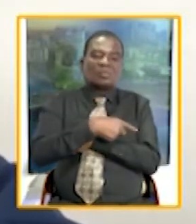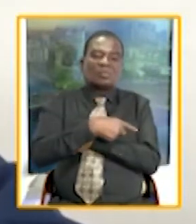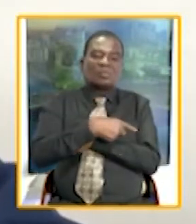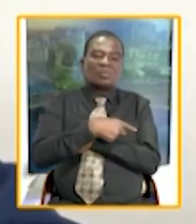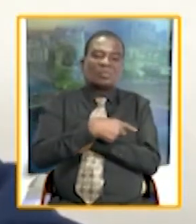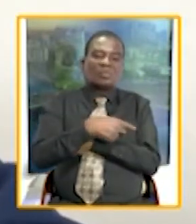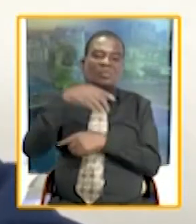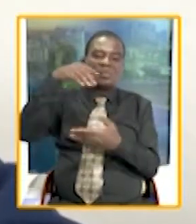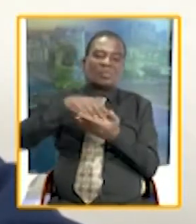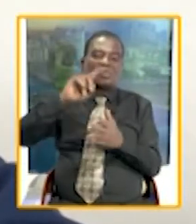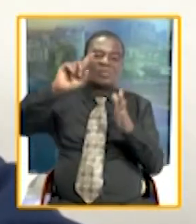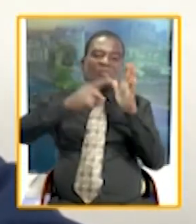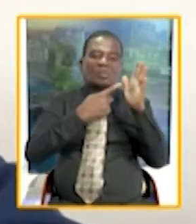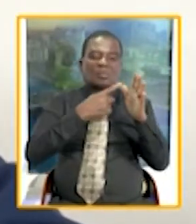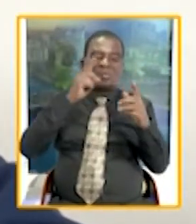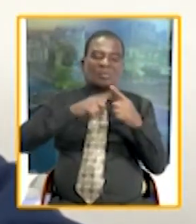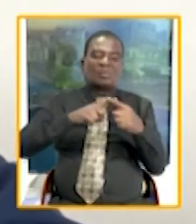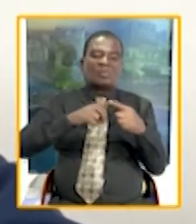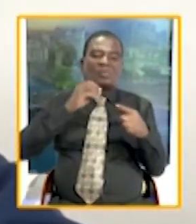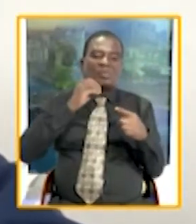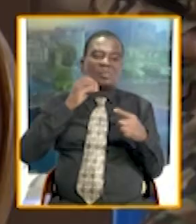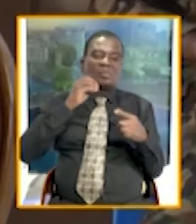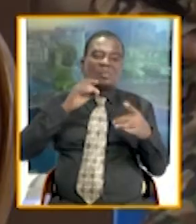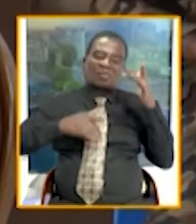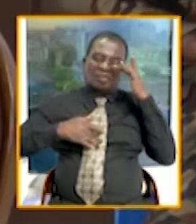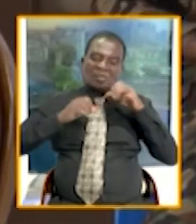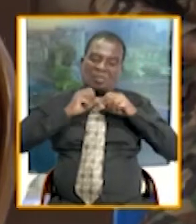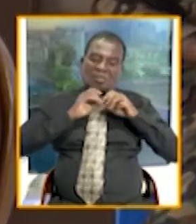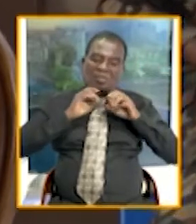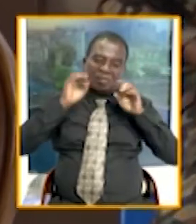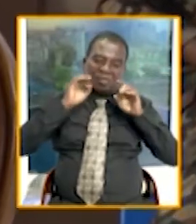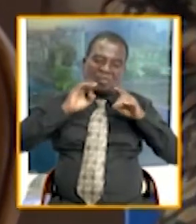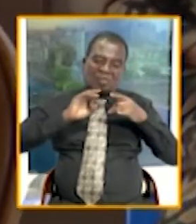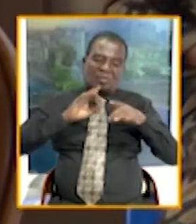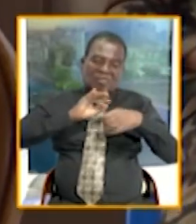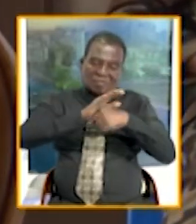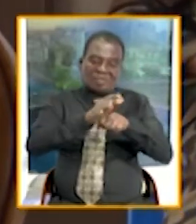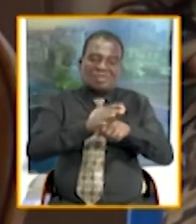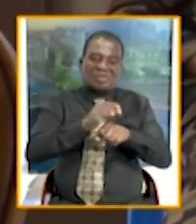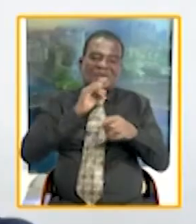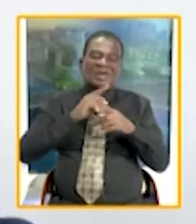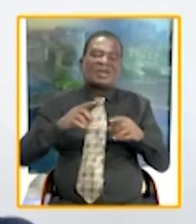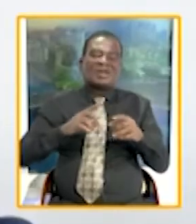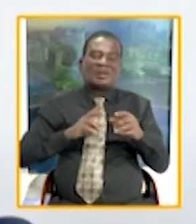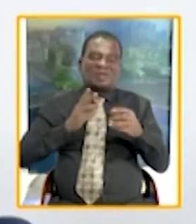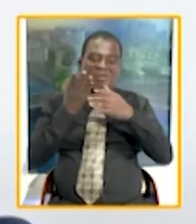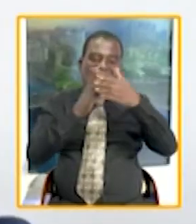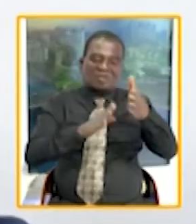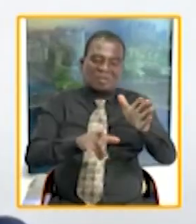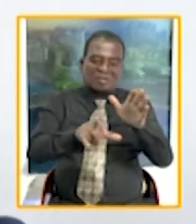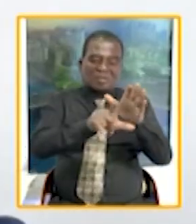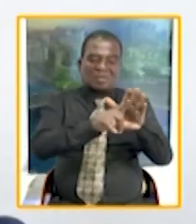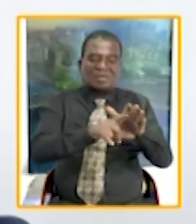encore une fois, à la maladie à virus Ebola. Cette maladie est terriblement mortelle. Il faut que nous